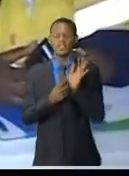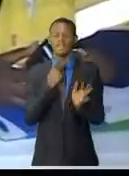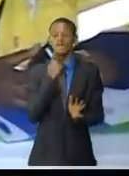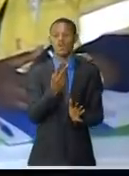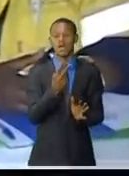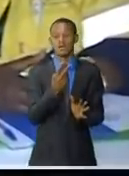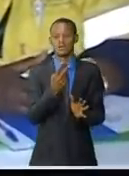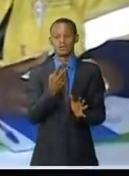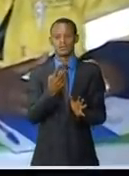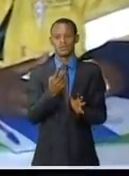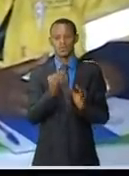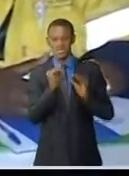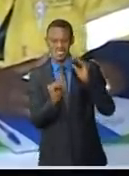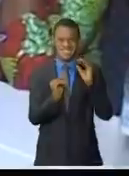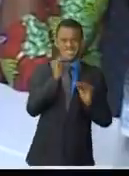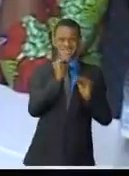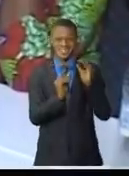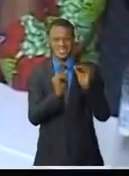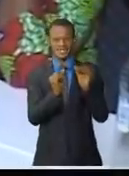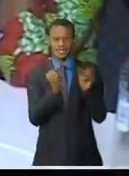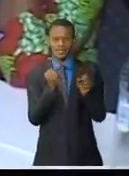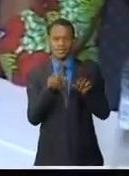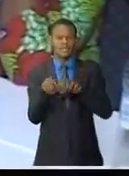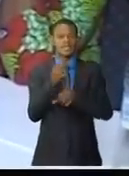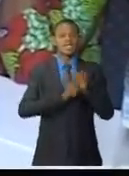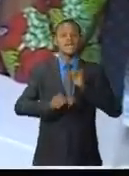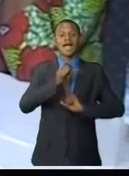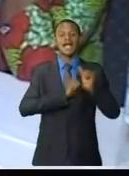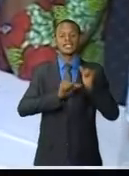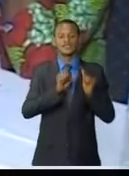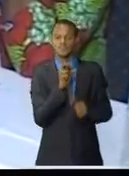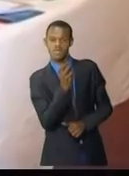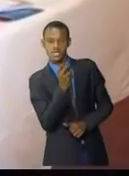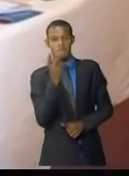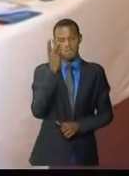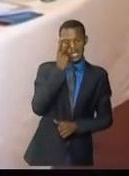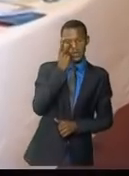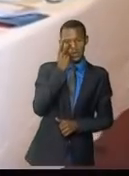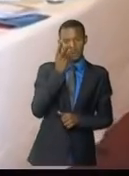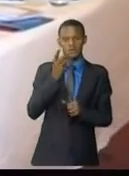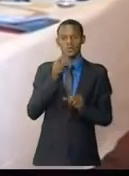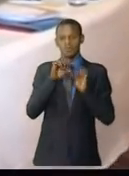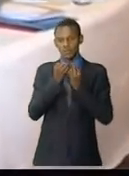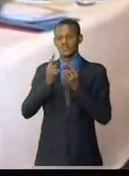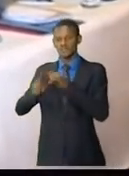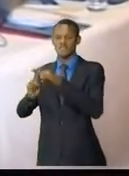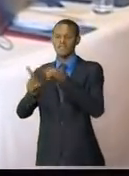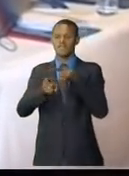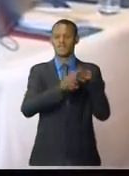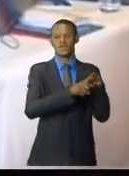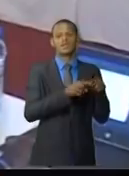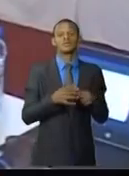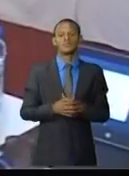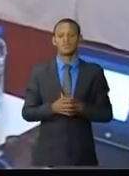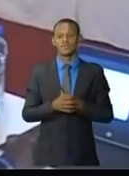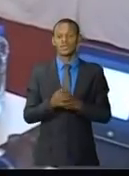autres. Elles sont déterminées à faire valoir leur apport dans l'industrie extractive en RDC. Pendant deux jours, soit du 10 au 11